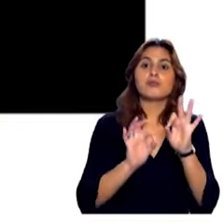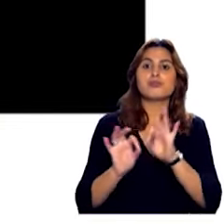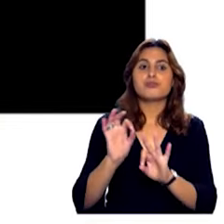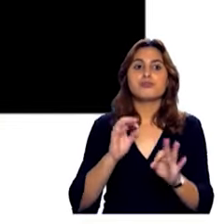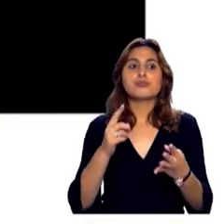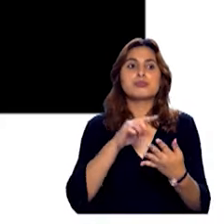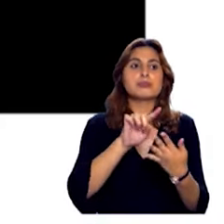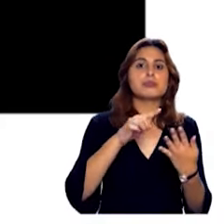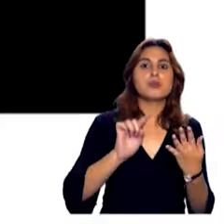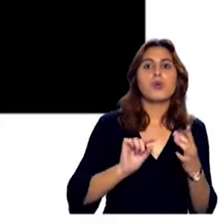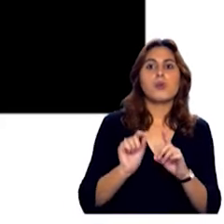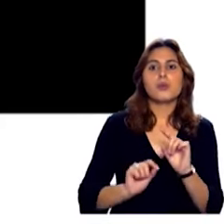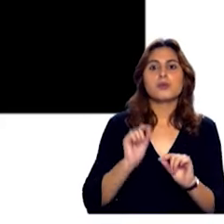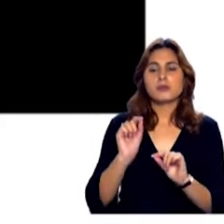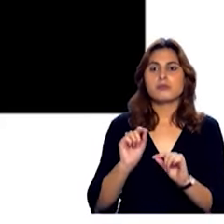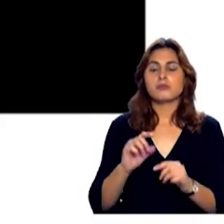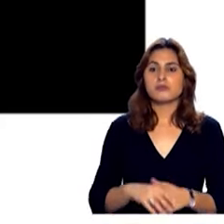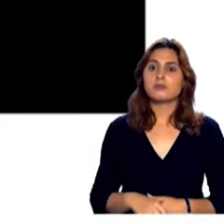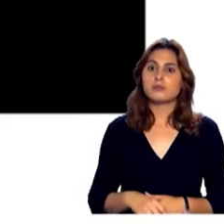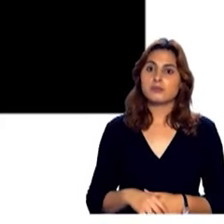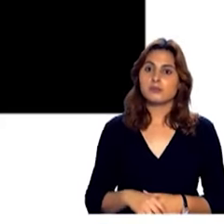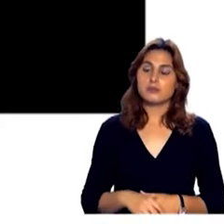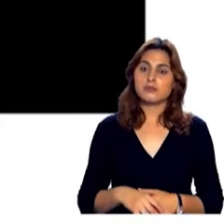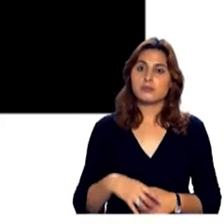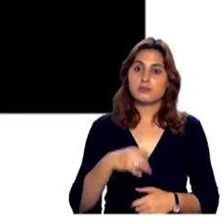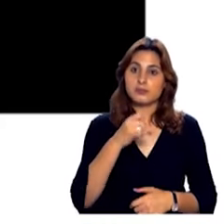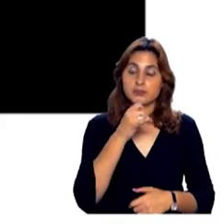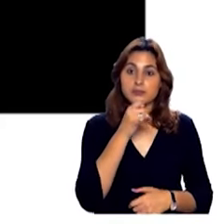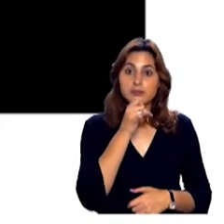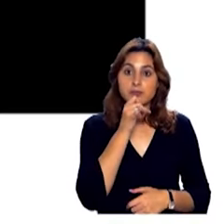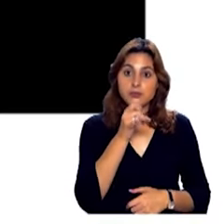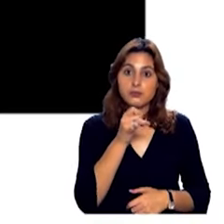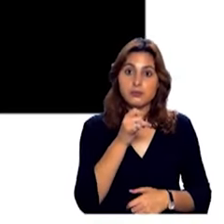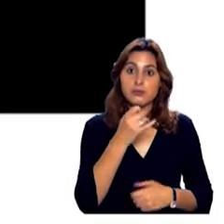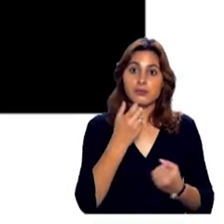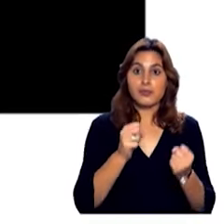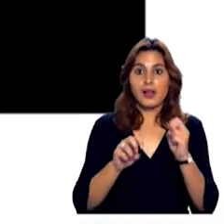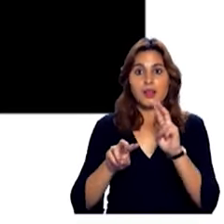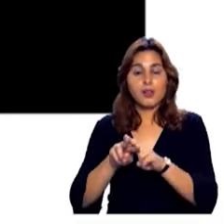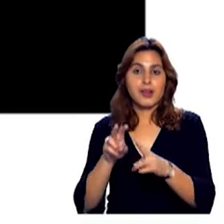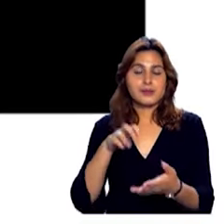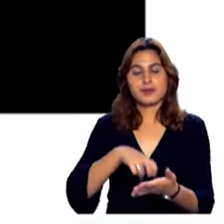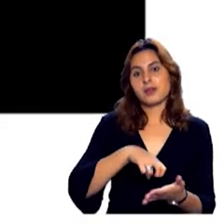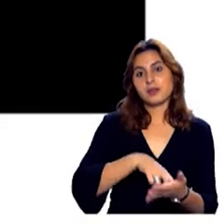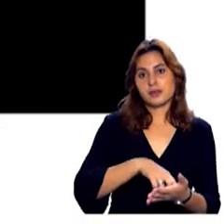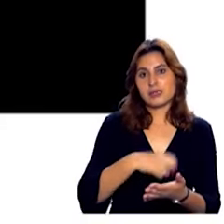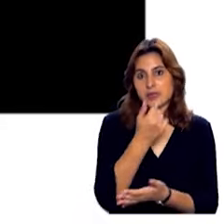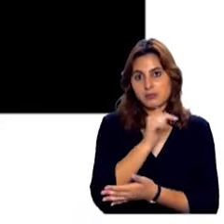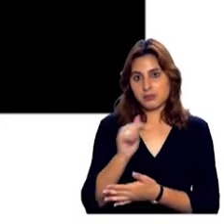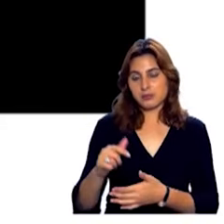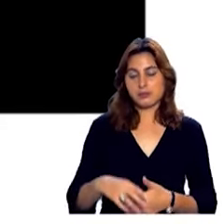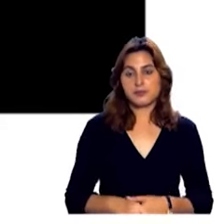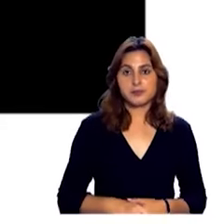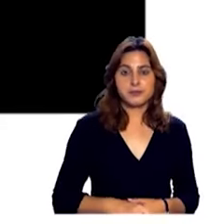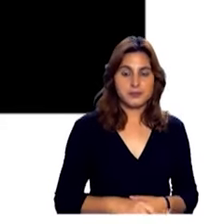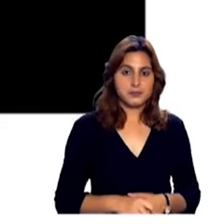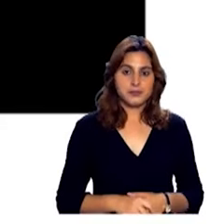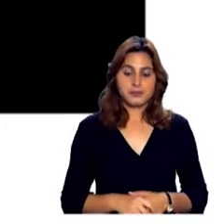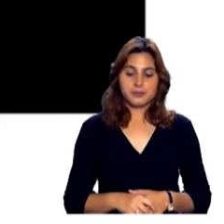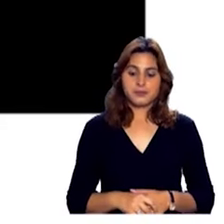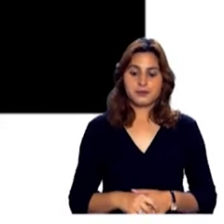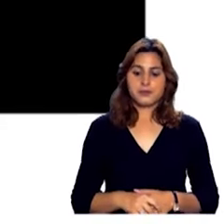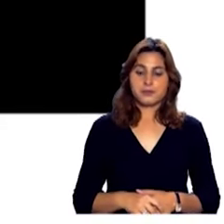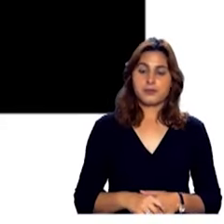se non stato preso con forma di sentenza meno semplice comprendere I limiti del controllo Della corte di